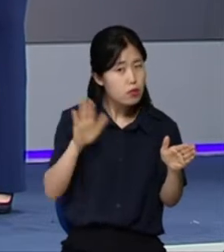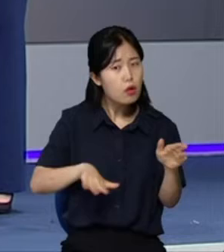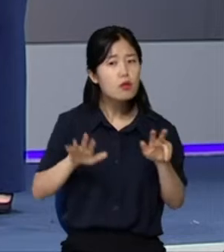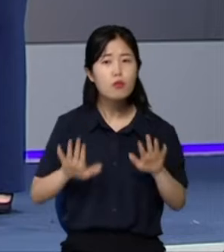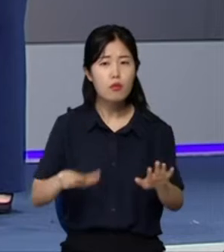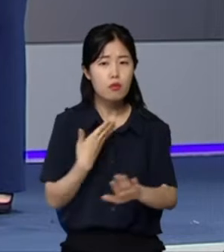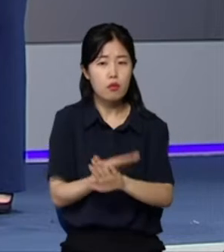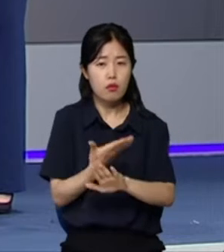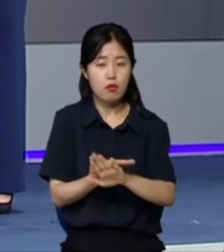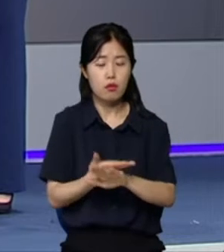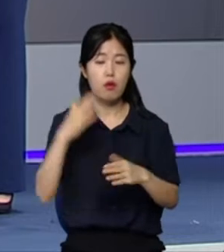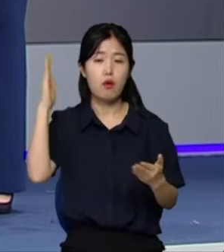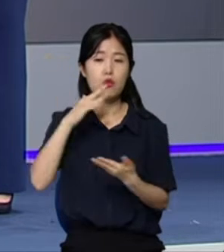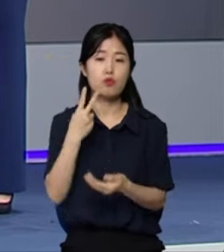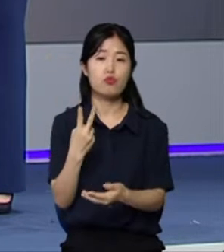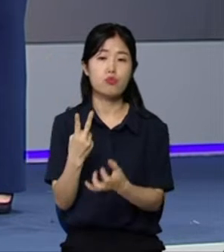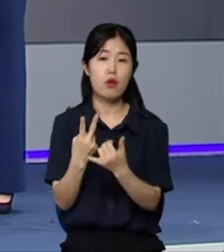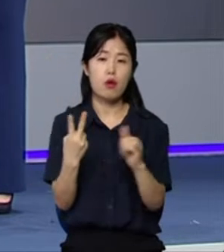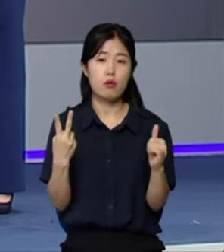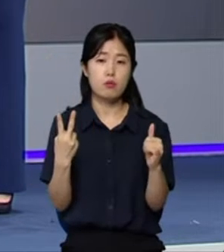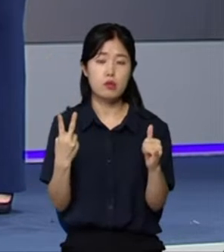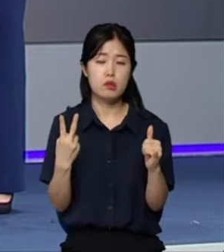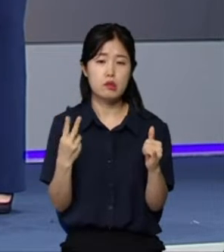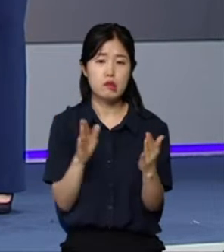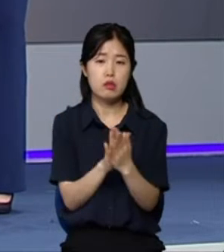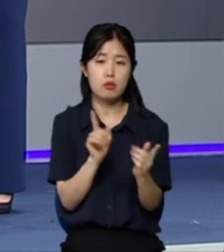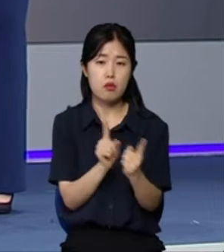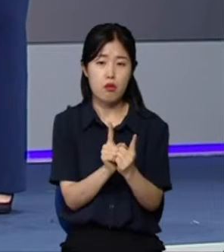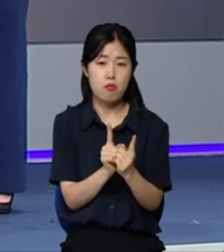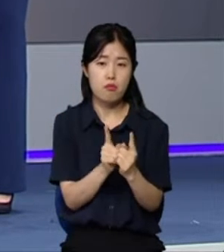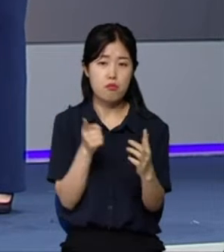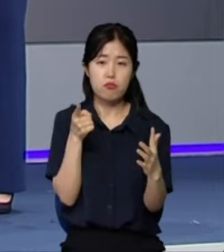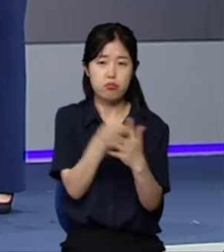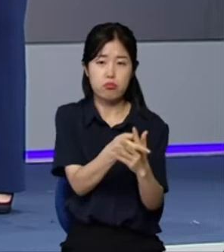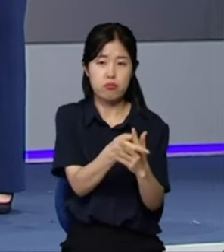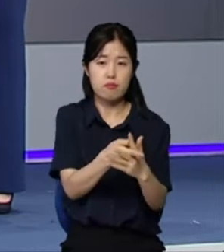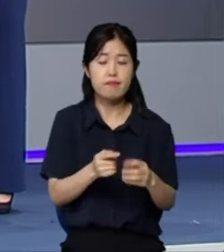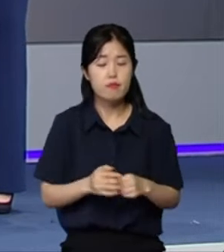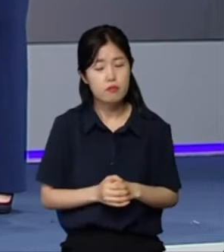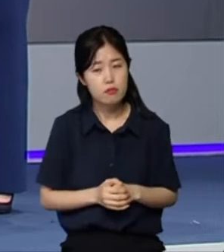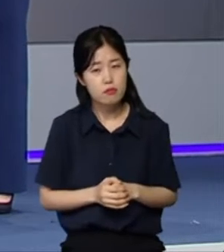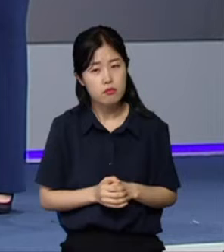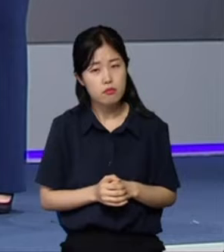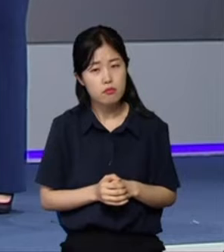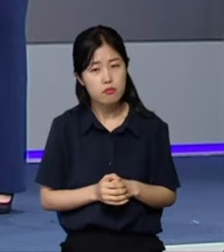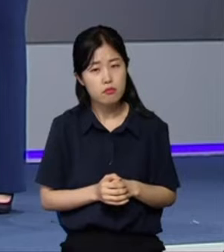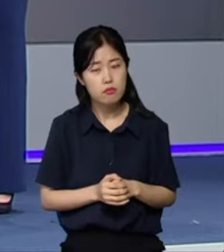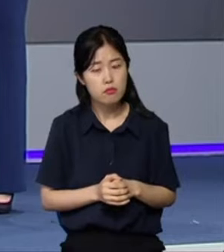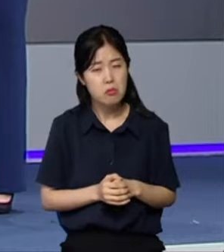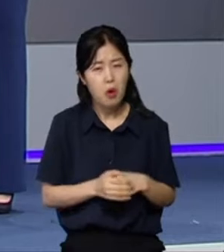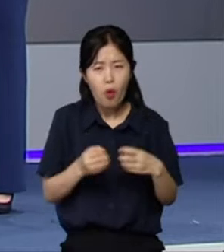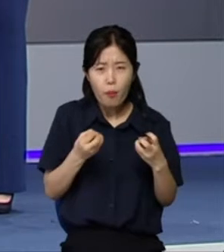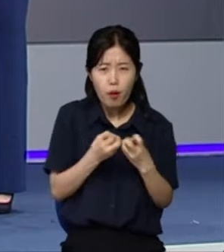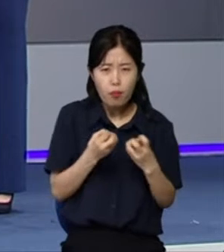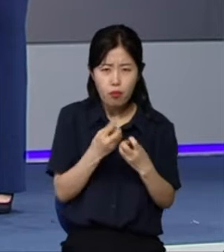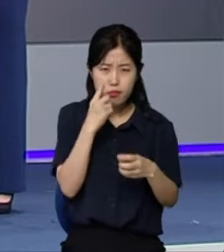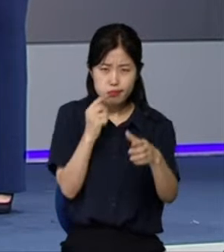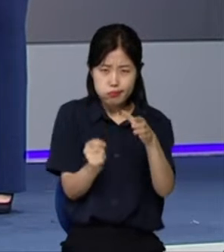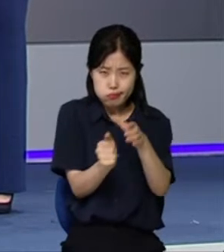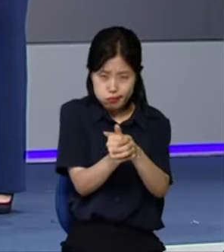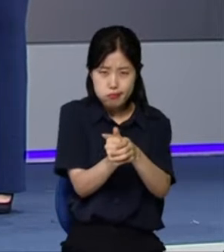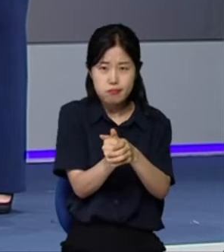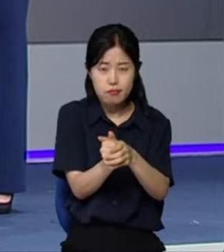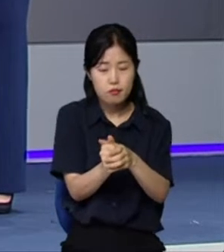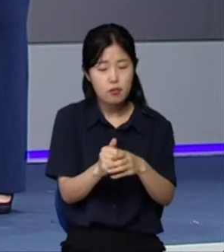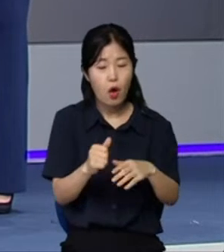직접 시험지를 빼돌려 더 큰 충격을 좋습니다 범행 수법 역시 눈에 띄었습니다